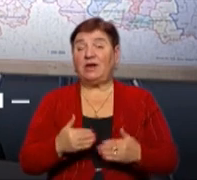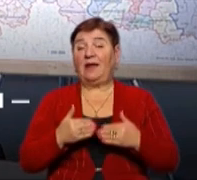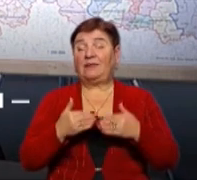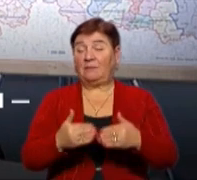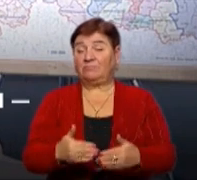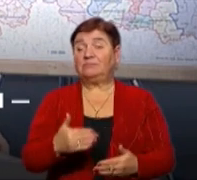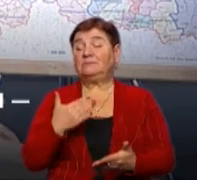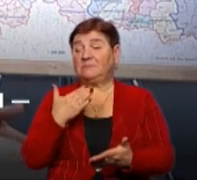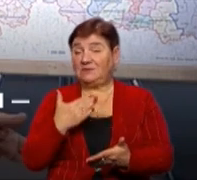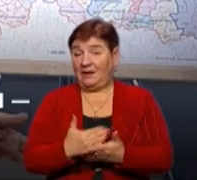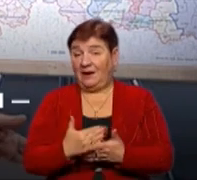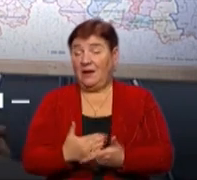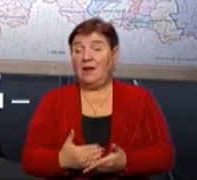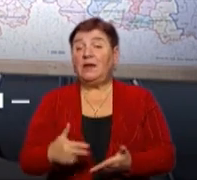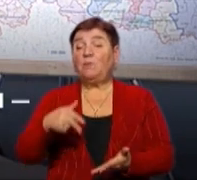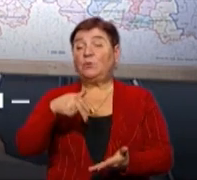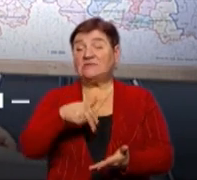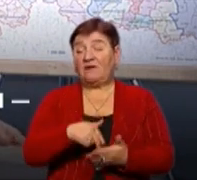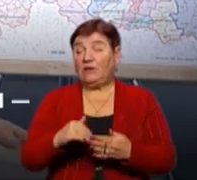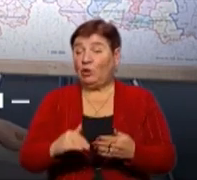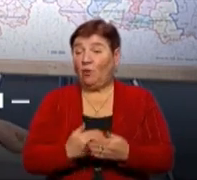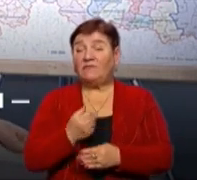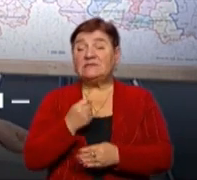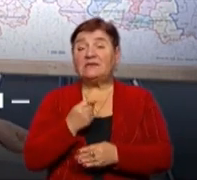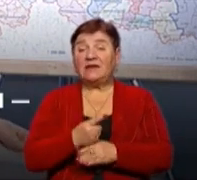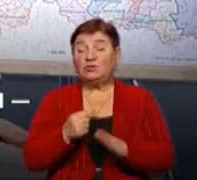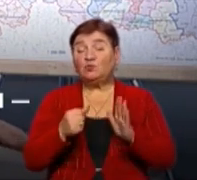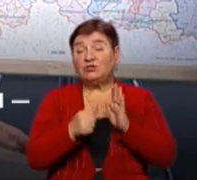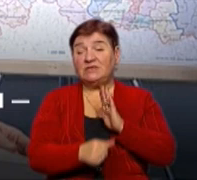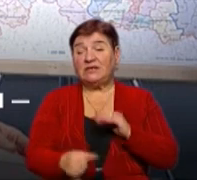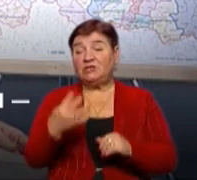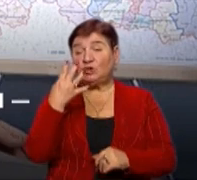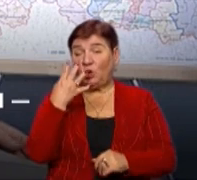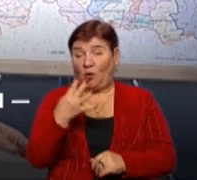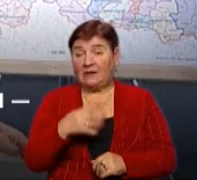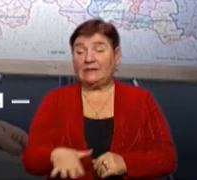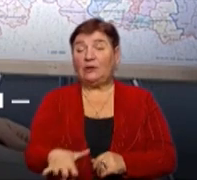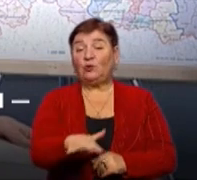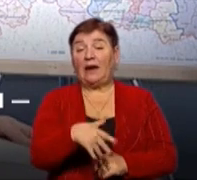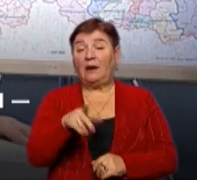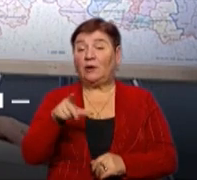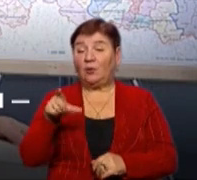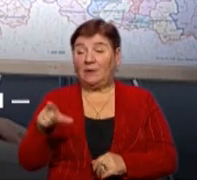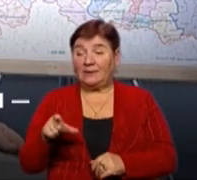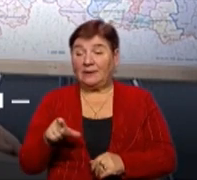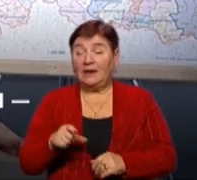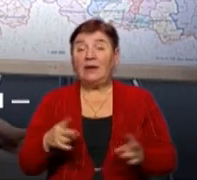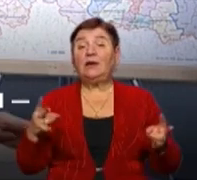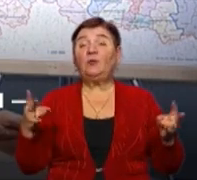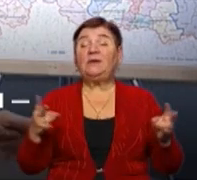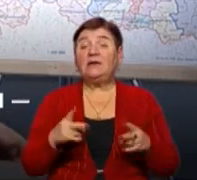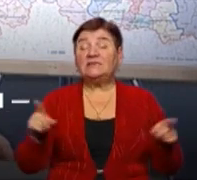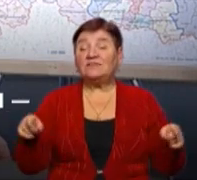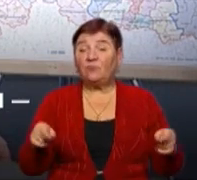етап відбувся. І постали абсолютно нові задачі вже у 64 територіальних громадах. І постала